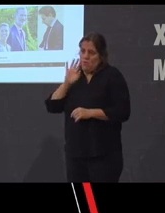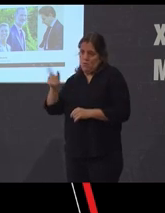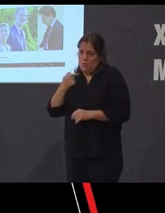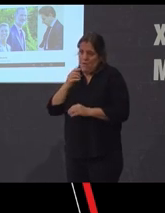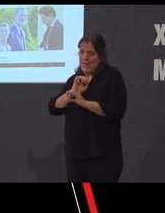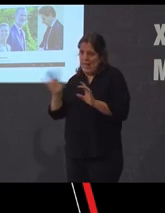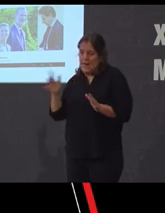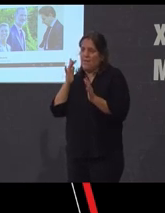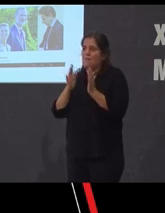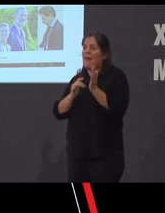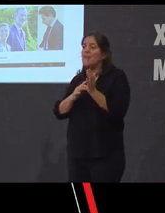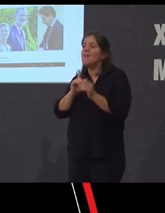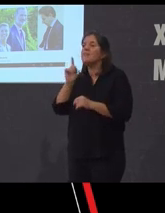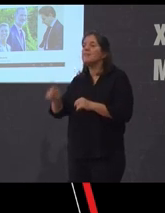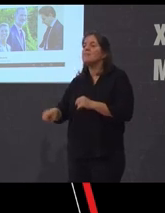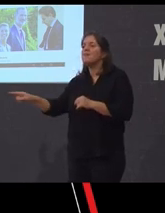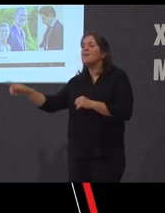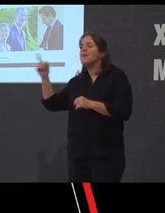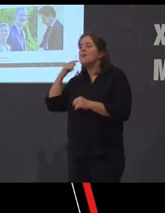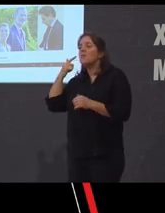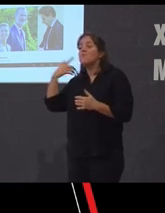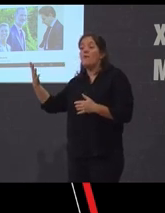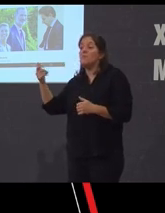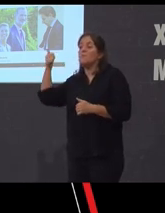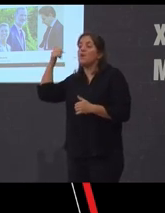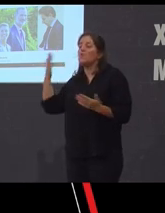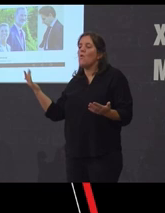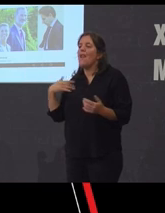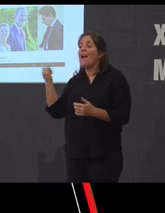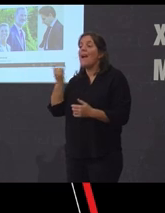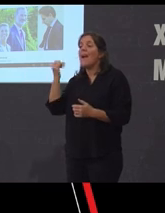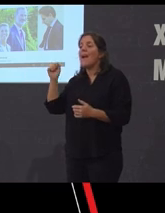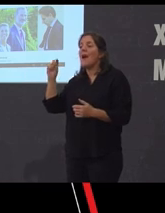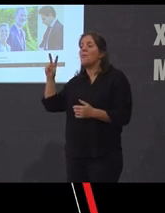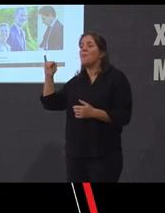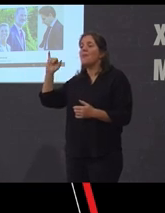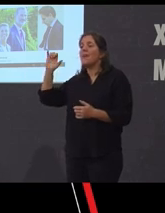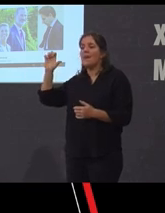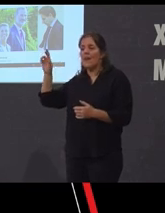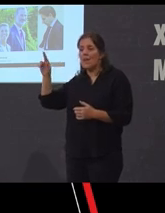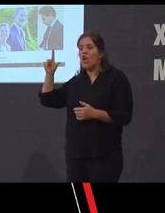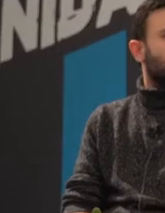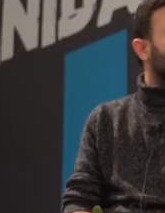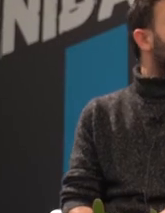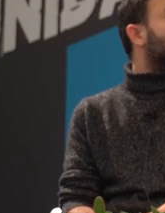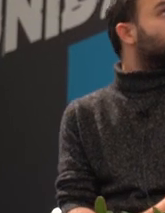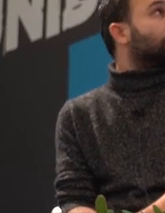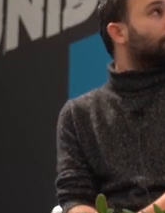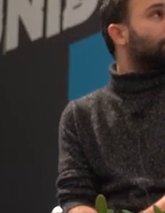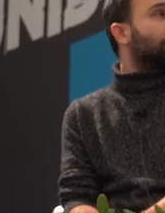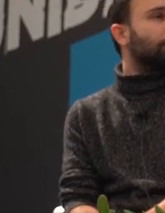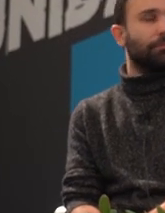de Valencia. E, por suposto, máis coñecido de todos, que é Javier López Madrid con Pillogui.